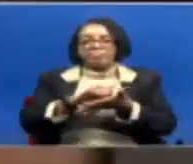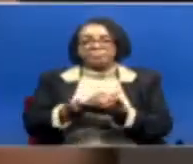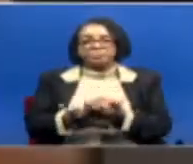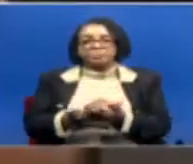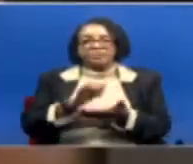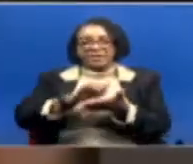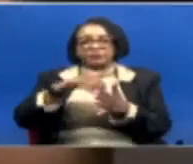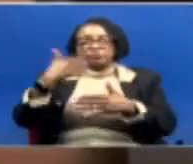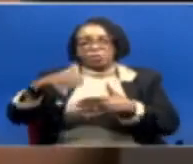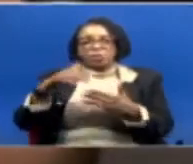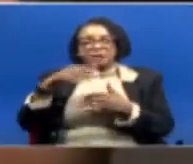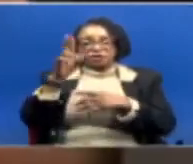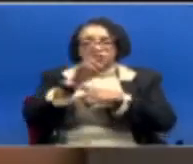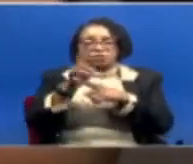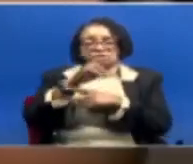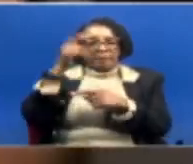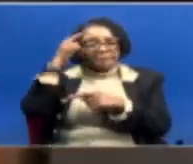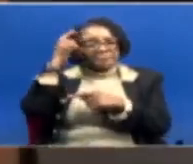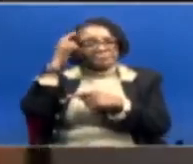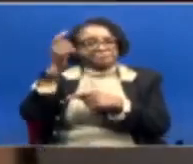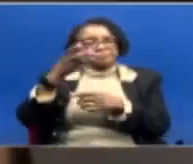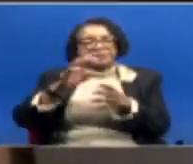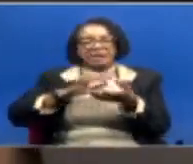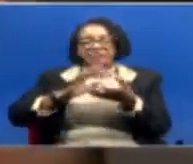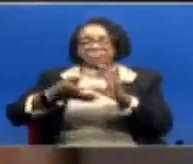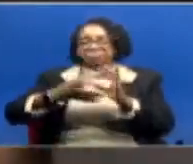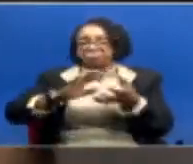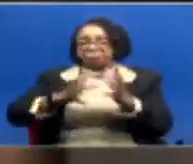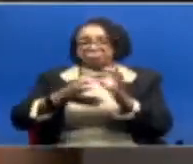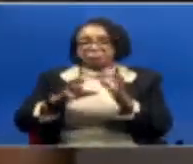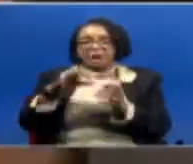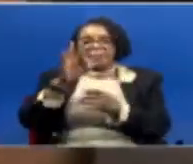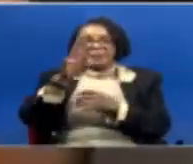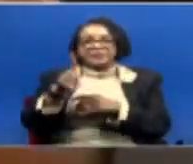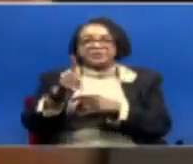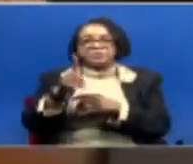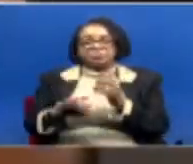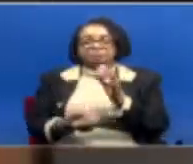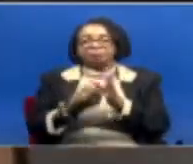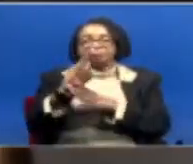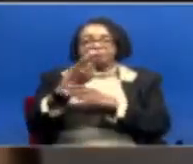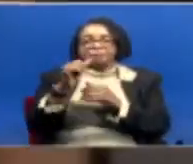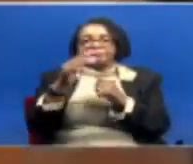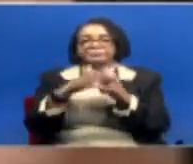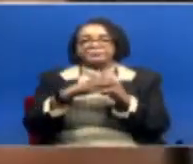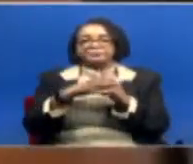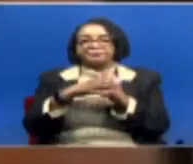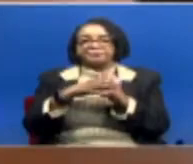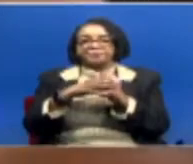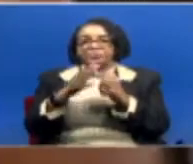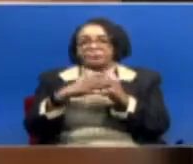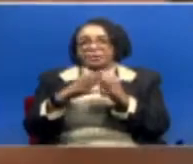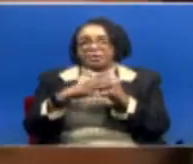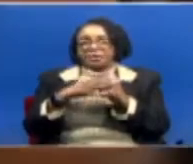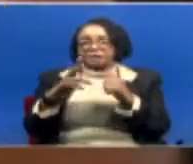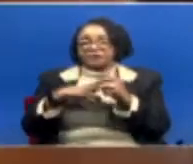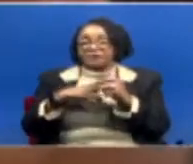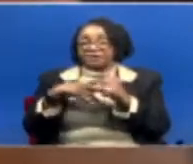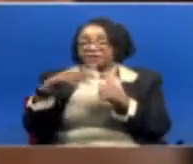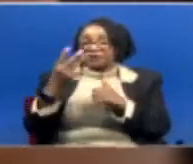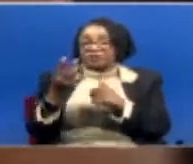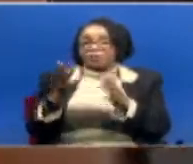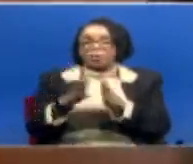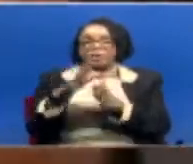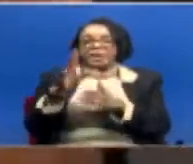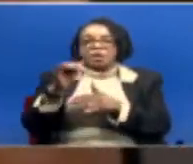yeyote. Mchanganyiko huo wa fumbo la 3D ulibuniwa mwaka 1974 na Erno